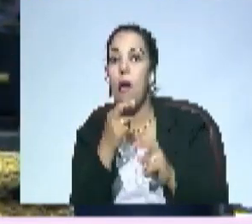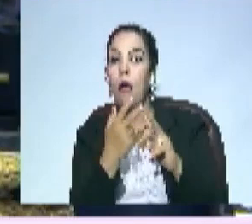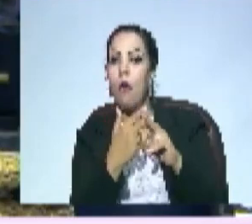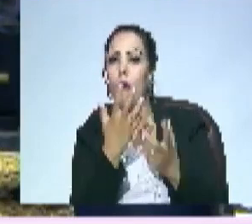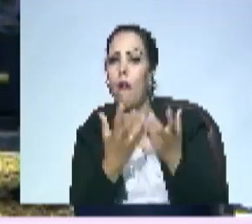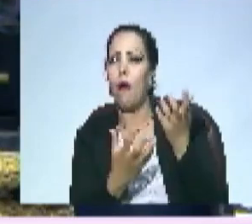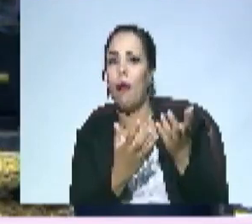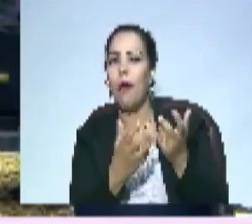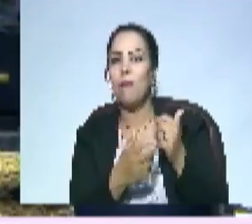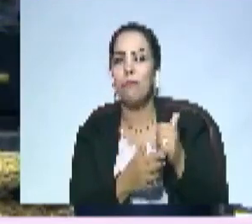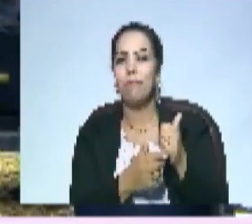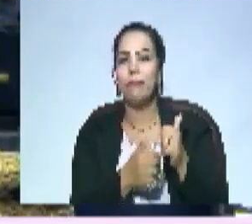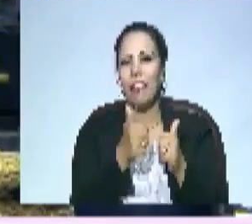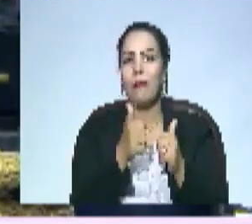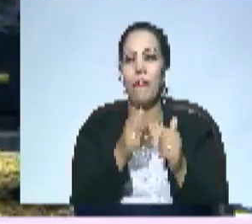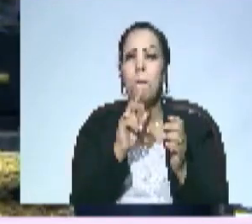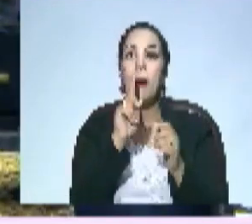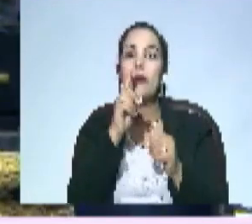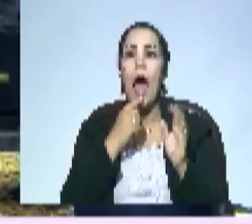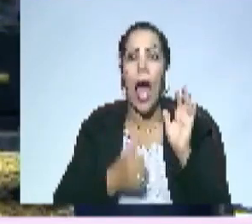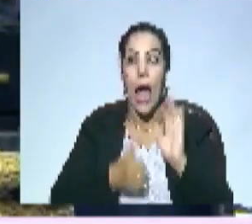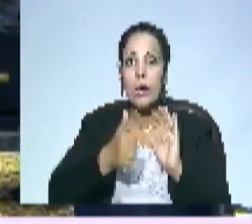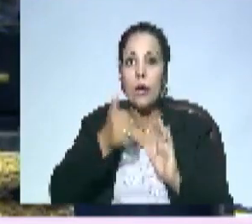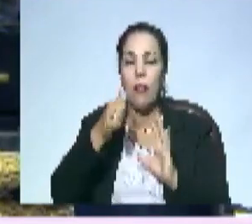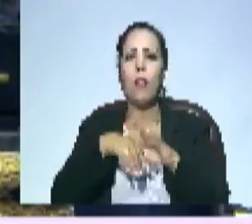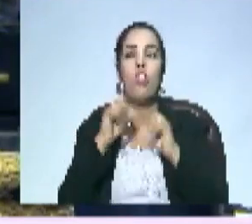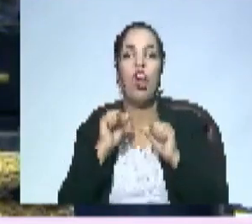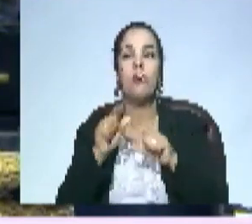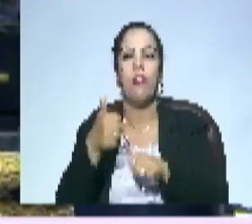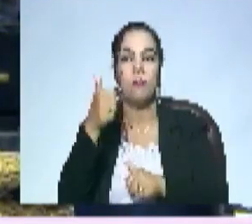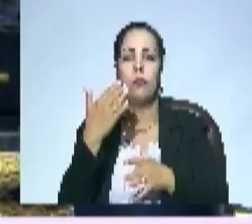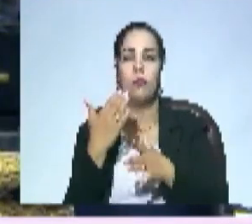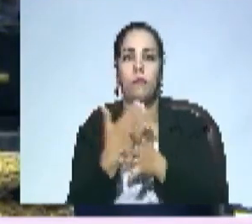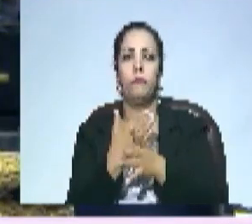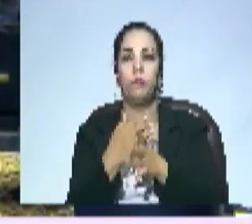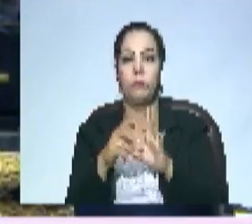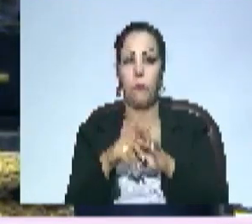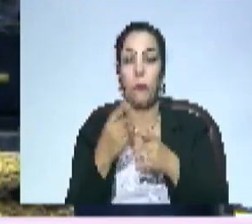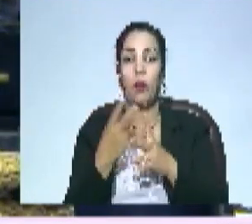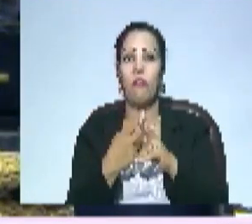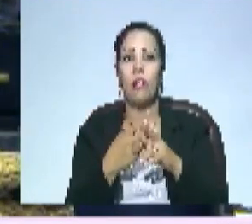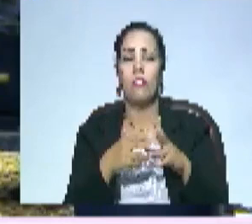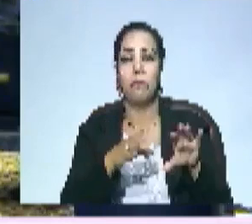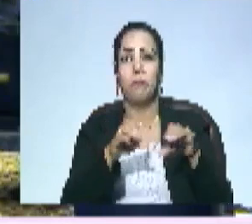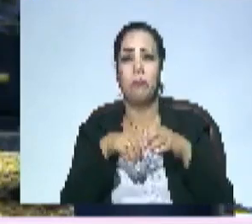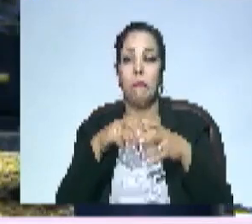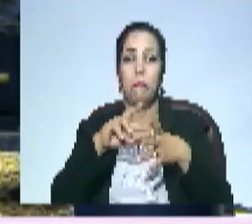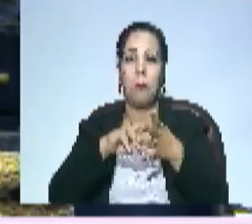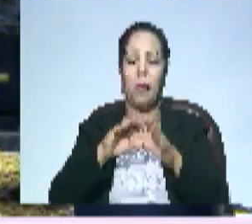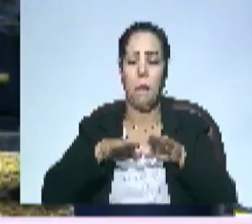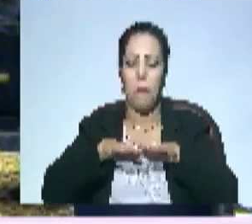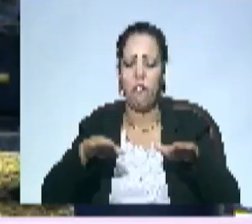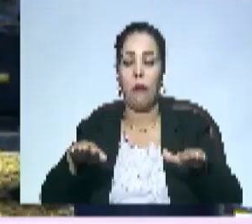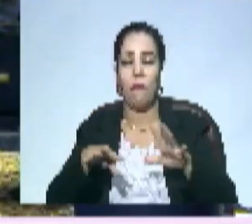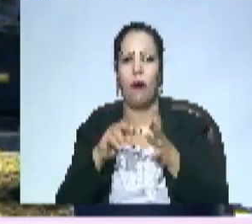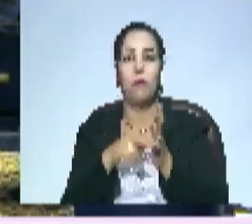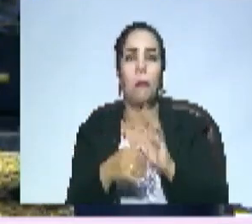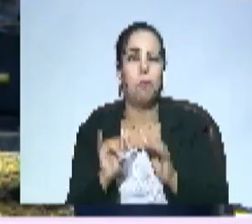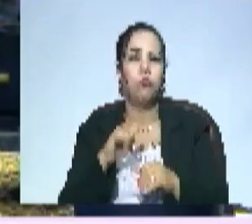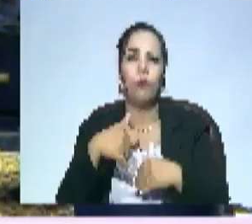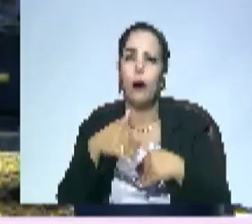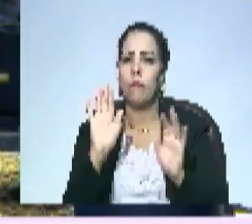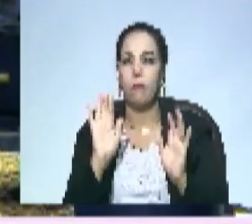الصح بتاعها ان احنا بنعملها كده نيه زي المكرونه يعني اه وبيطلعو ويفرد و قصه طويله عريضه مالهاش اي